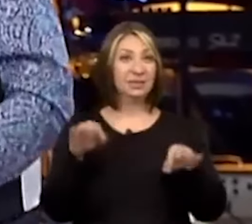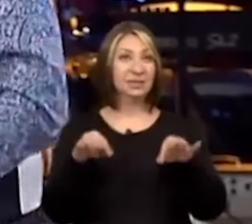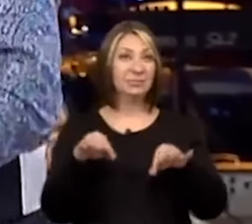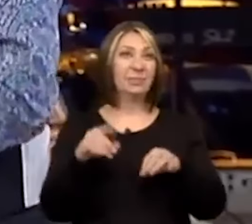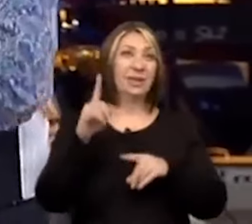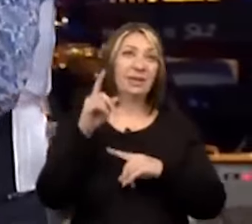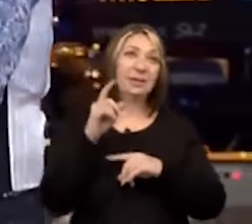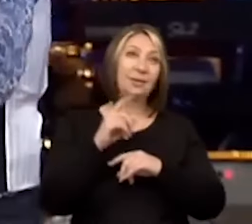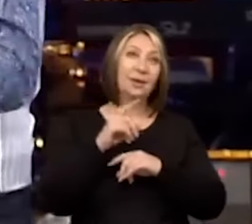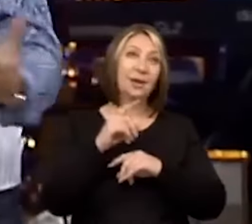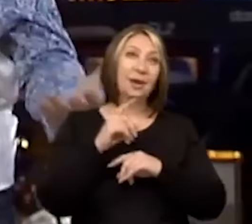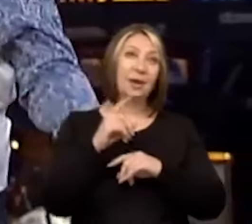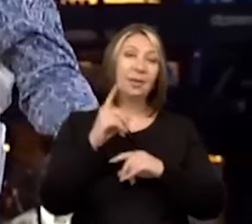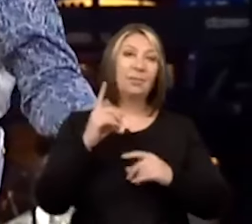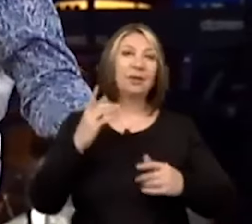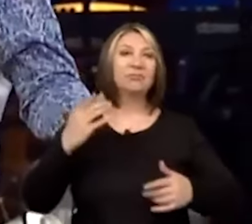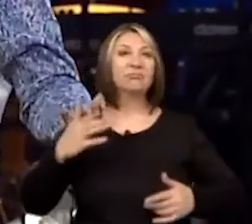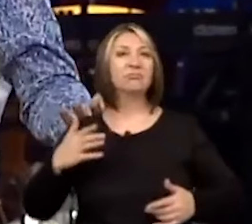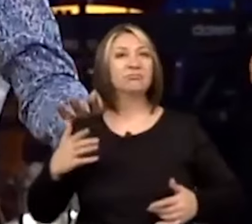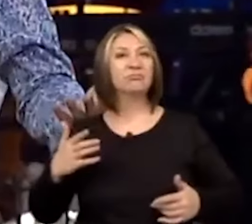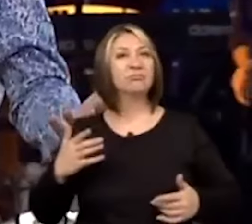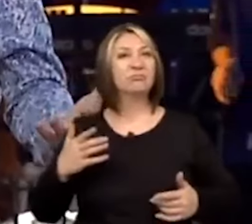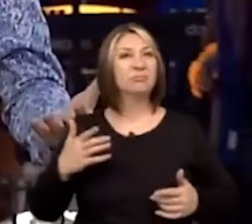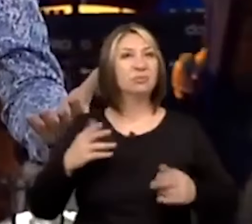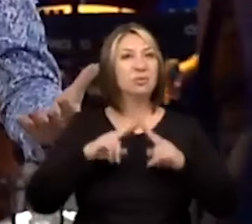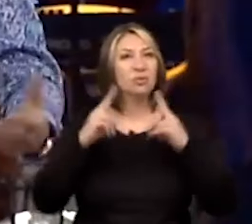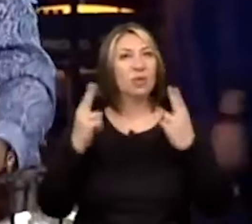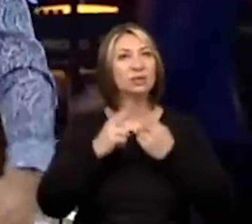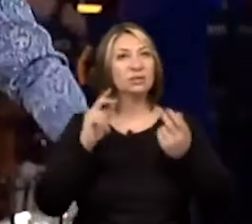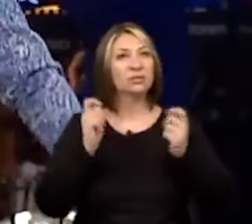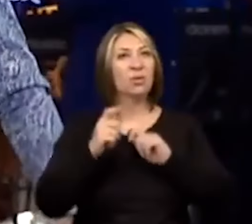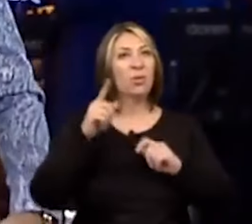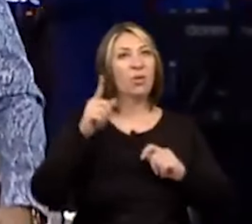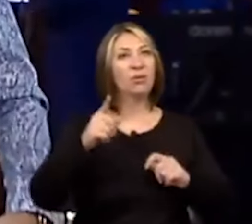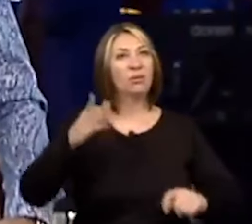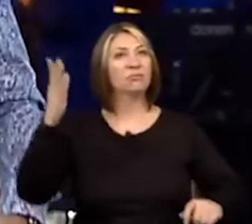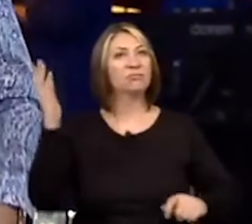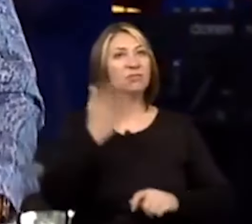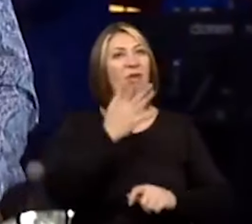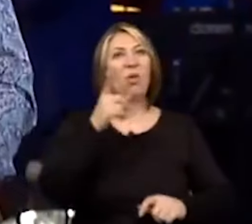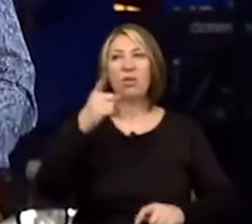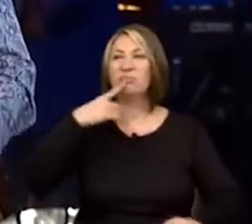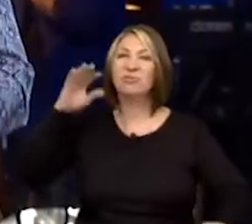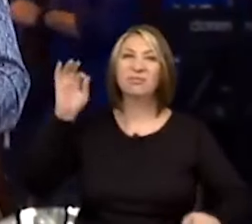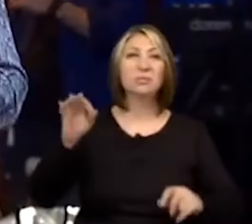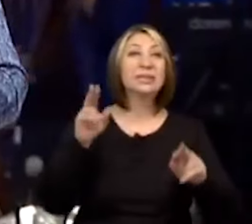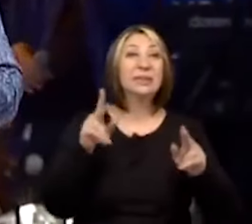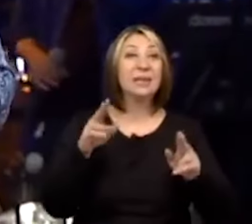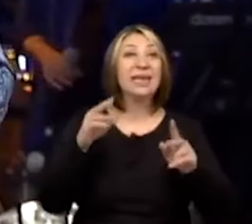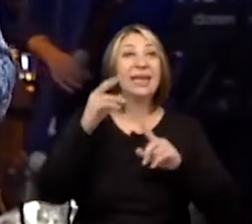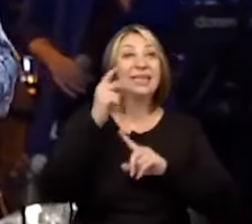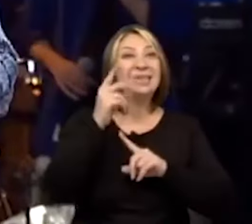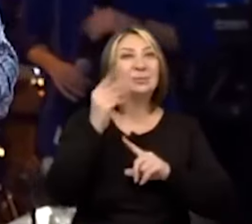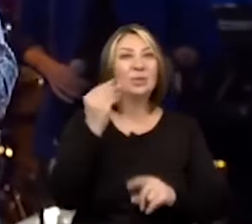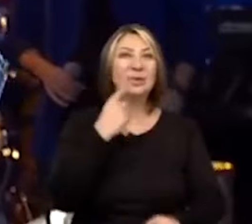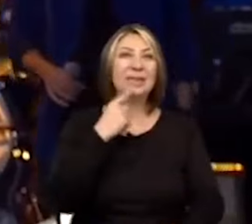Şimdi bir atarlanma dünyasına dönüştü. Ona da bir tane sokacağım lafı filan. Instagram